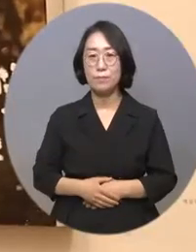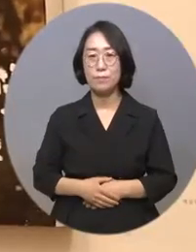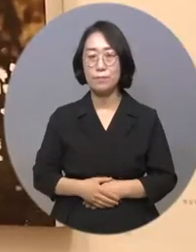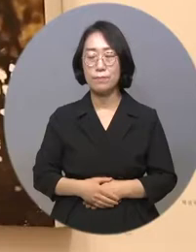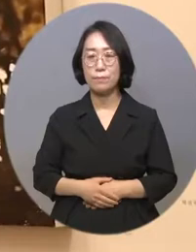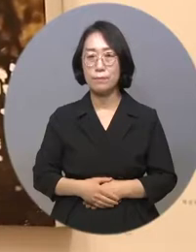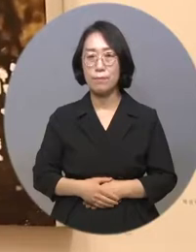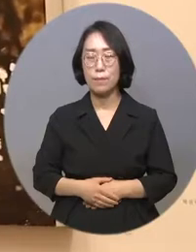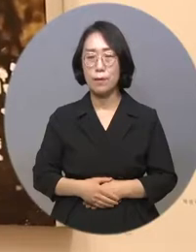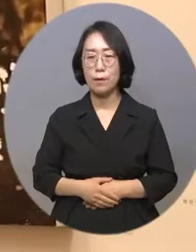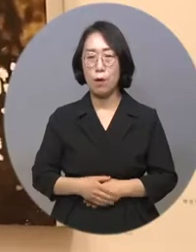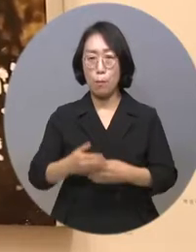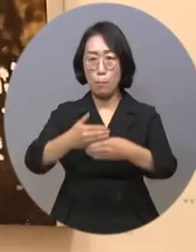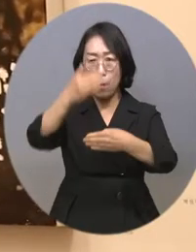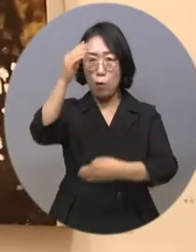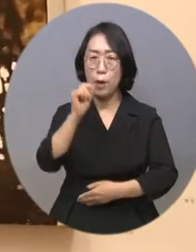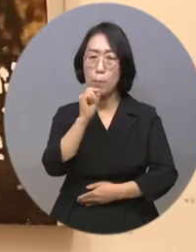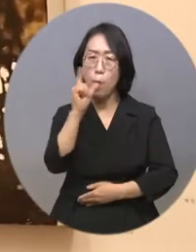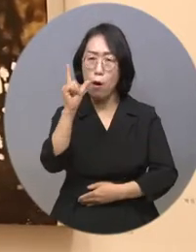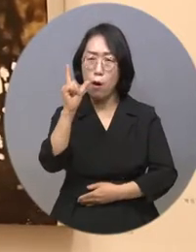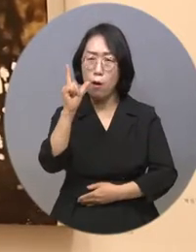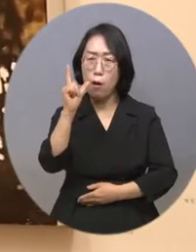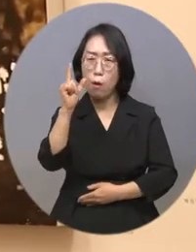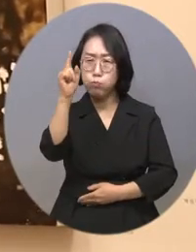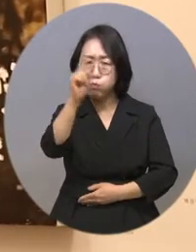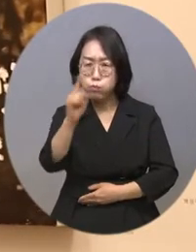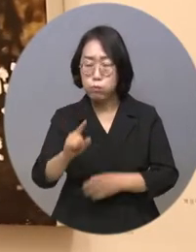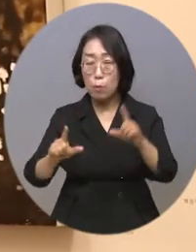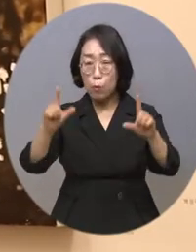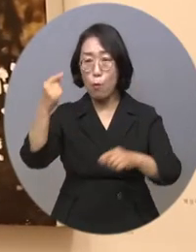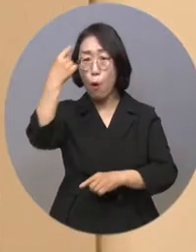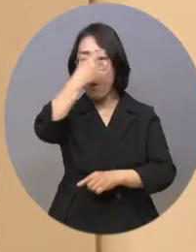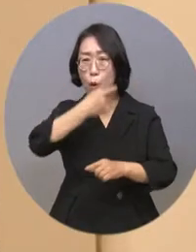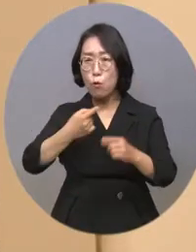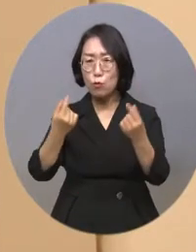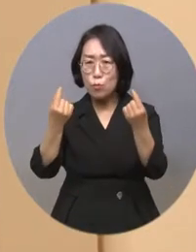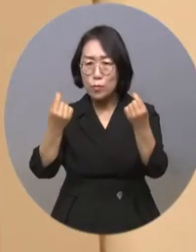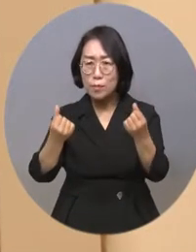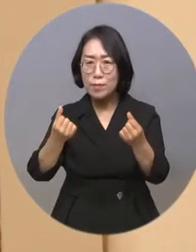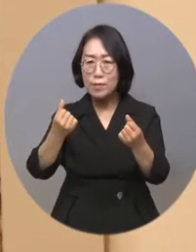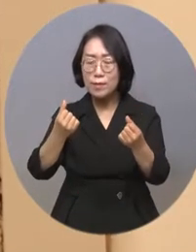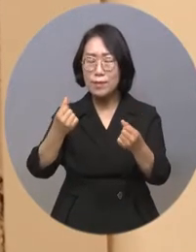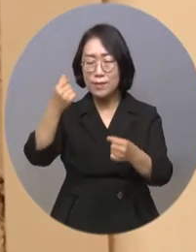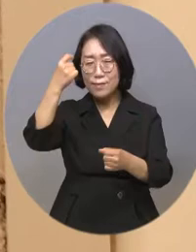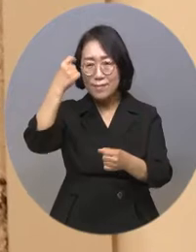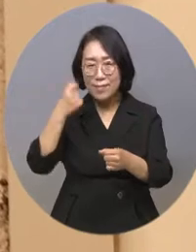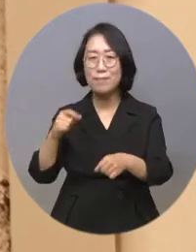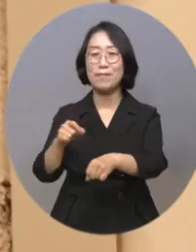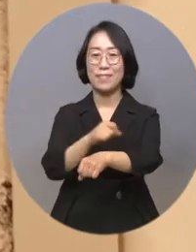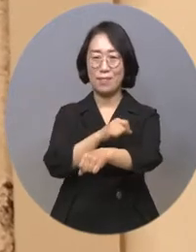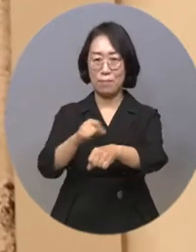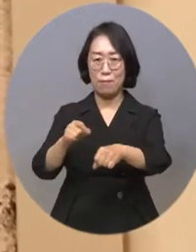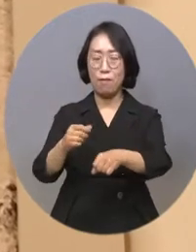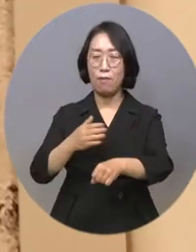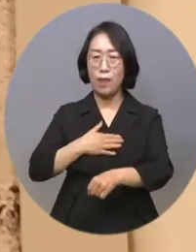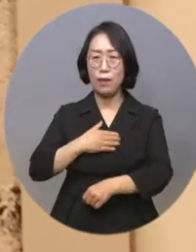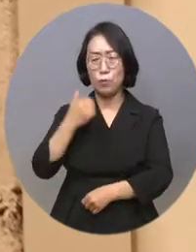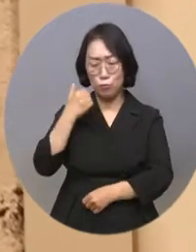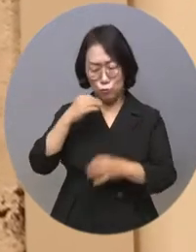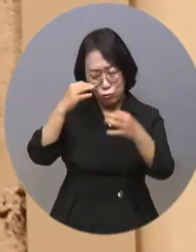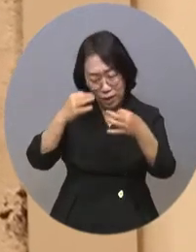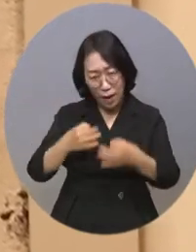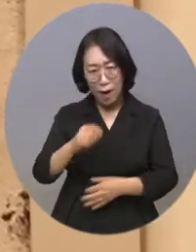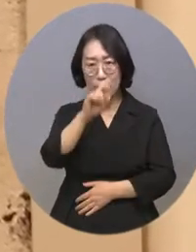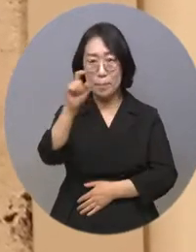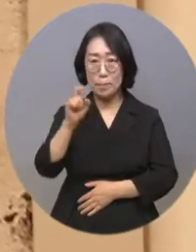벽에 금이 간 모습이 얼핏 보면 사람의 얼굴과 비슷한 독특한 느낌으로 다가와 나는 누구인가